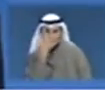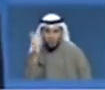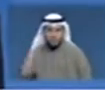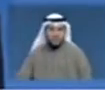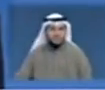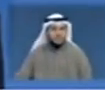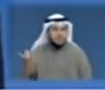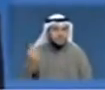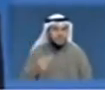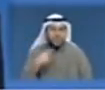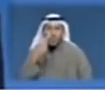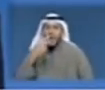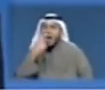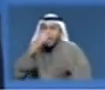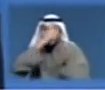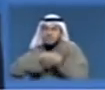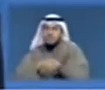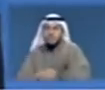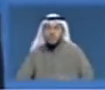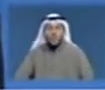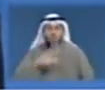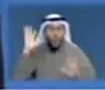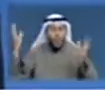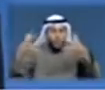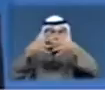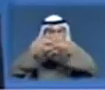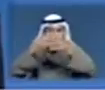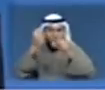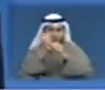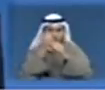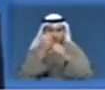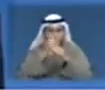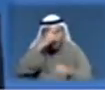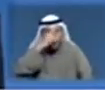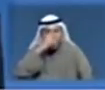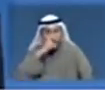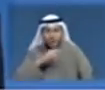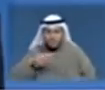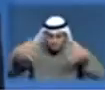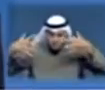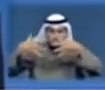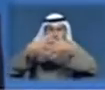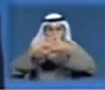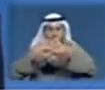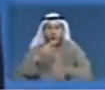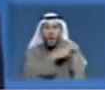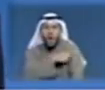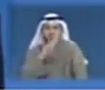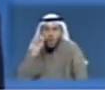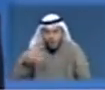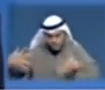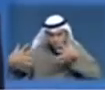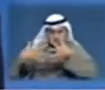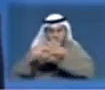2254 فارقة أمل لنا جميعا باستعادة وحدة مجلس الأمن من أجل التصدي